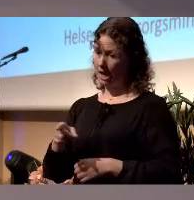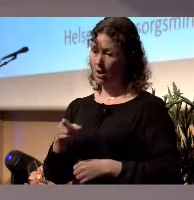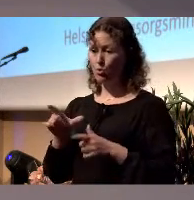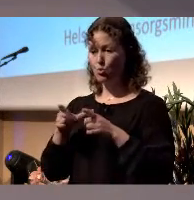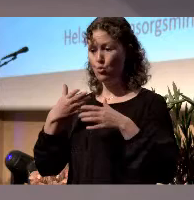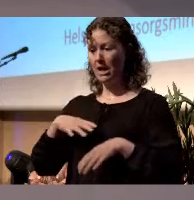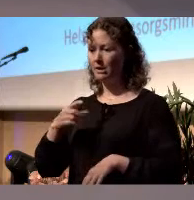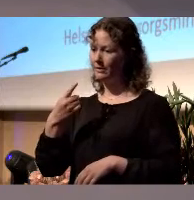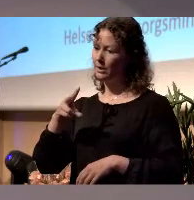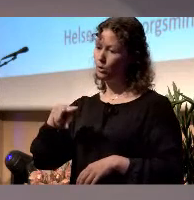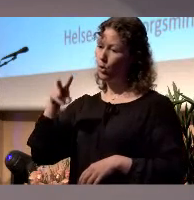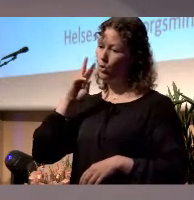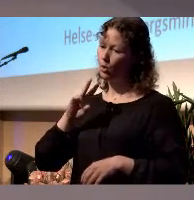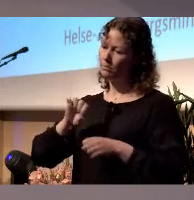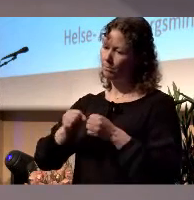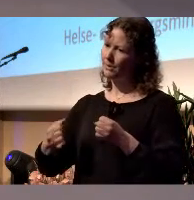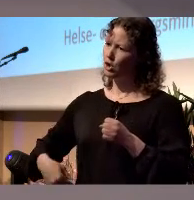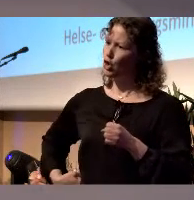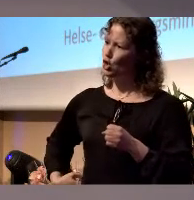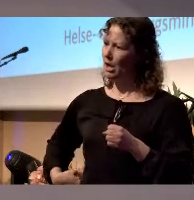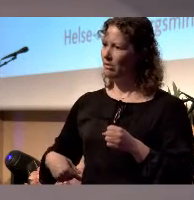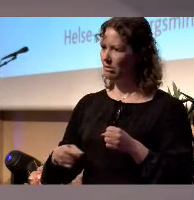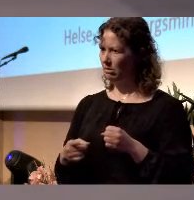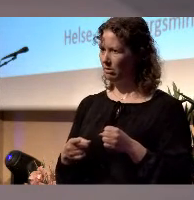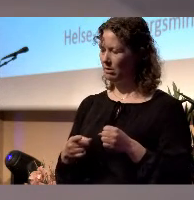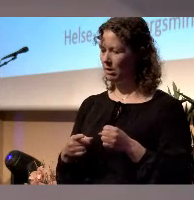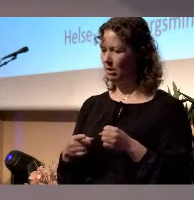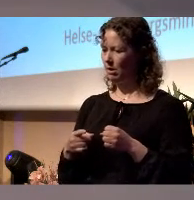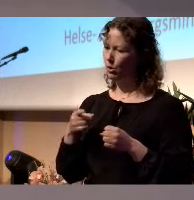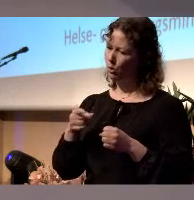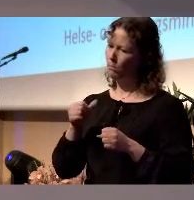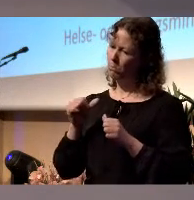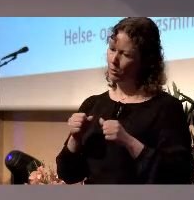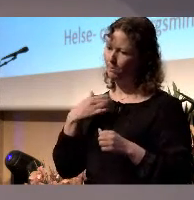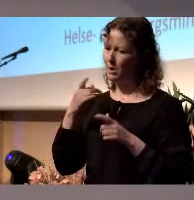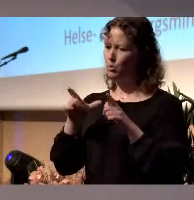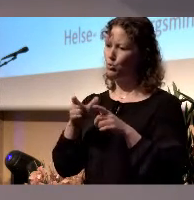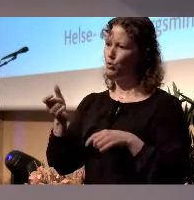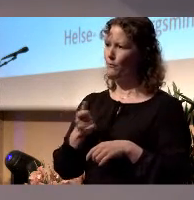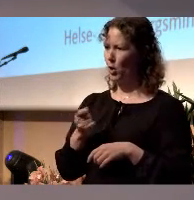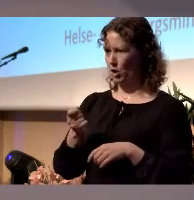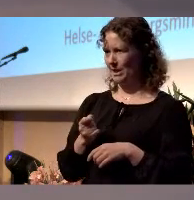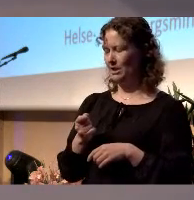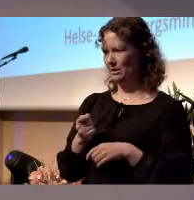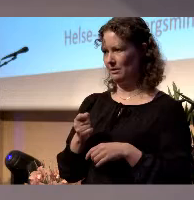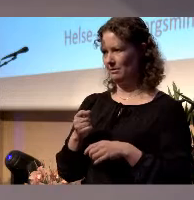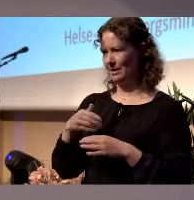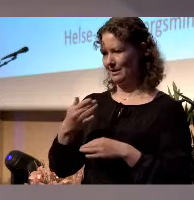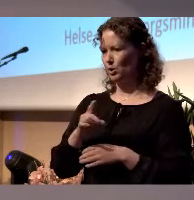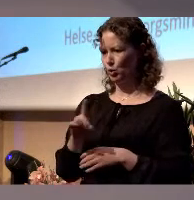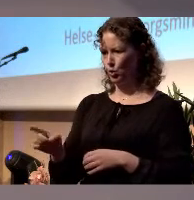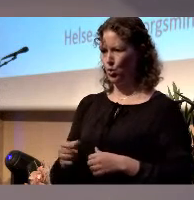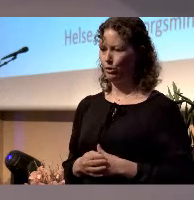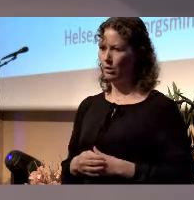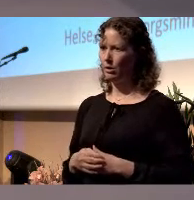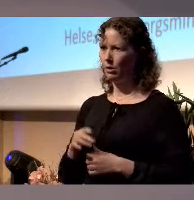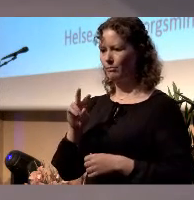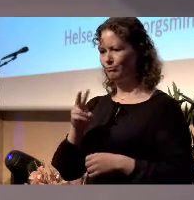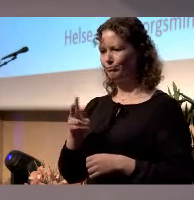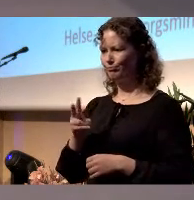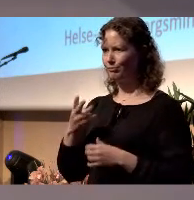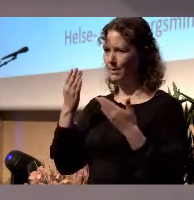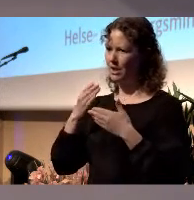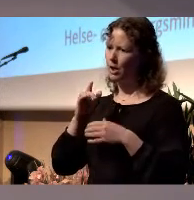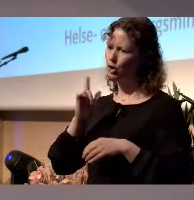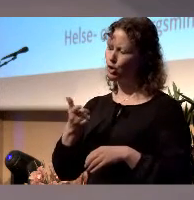for 10-12 år siden når jeg brakte ryggen. Og jeg måtte uføretrygde meg etter en stund. Jeg våkner om natten fordi jeg har